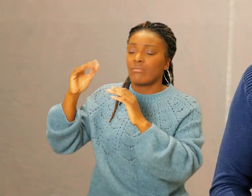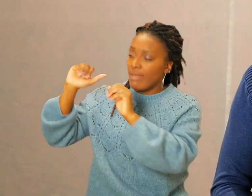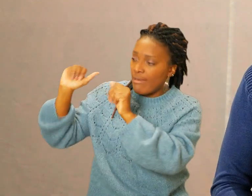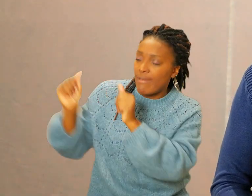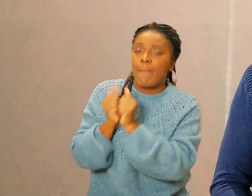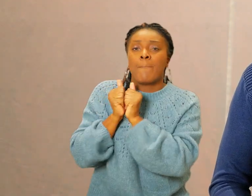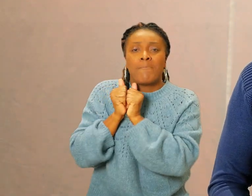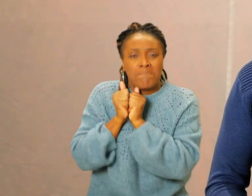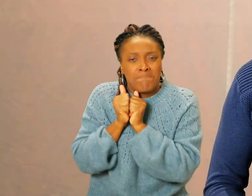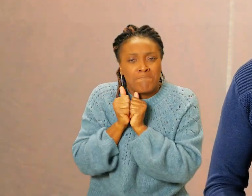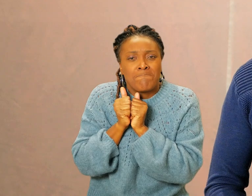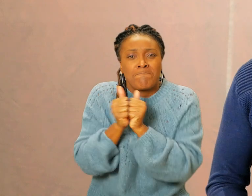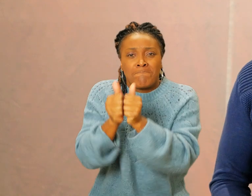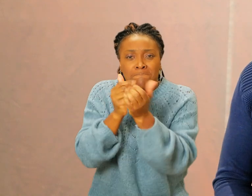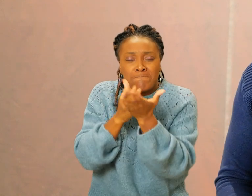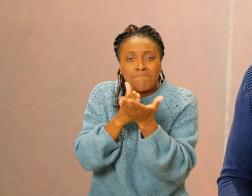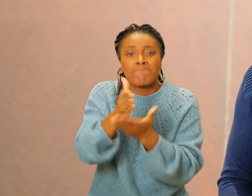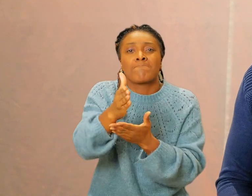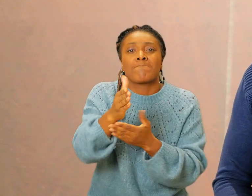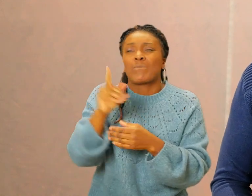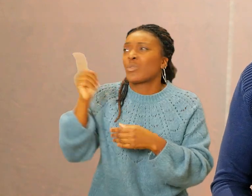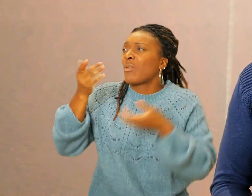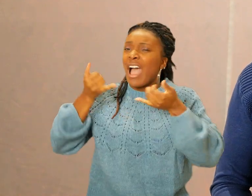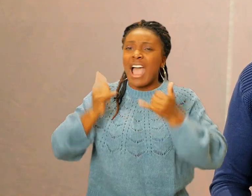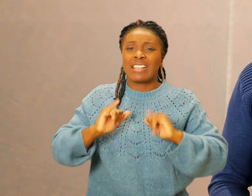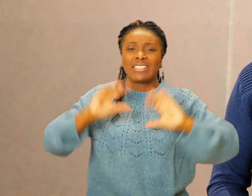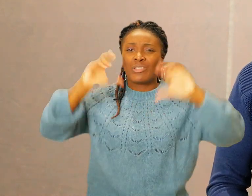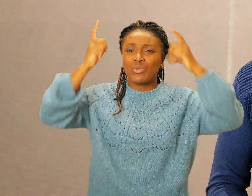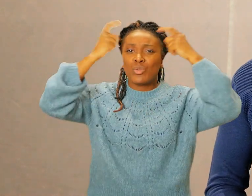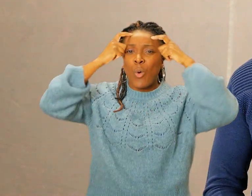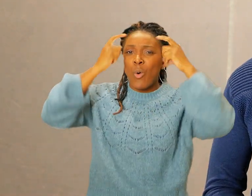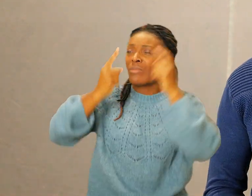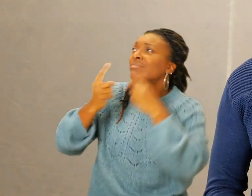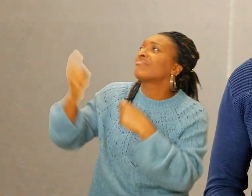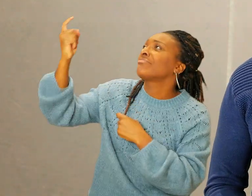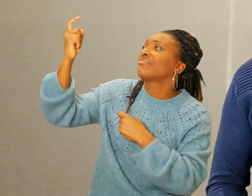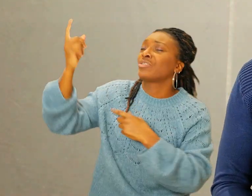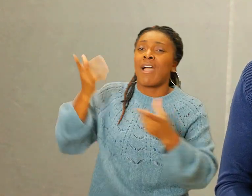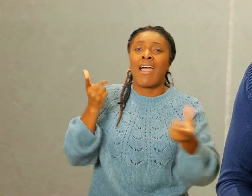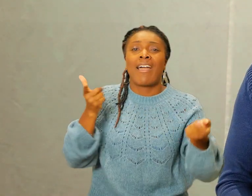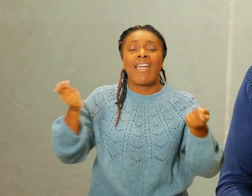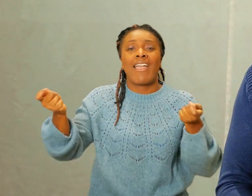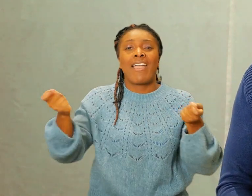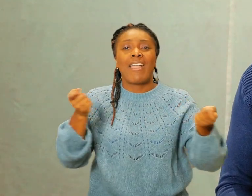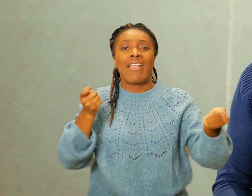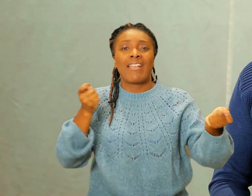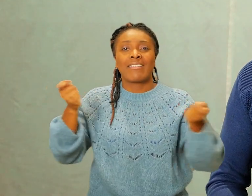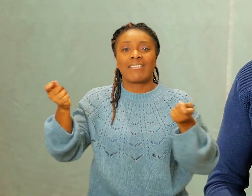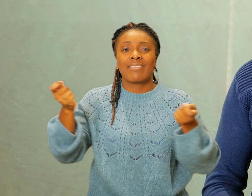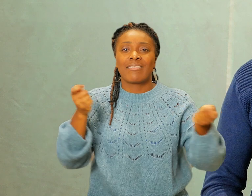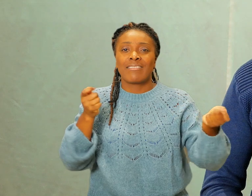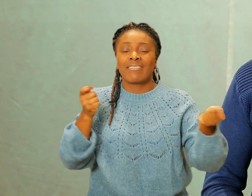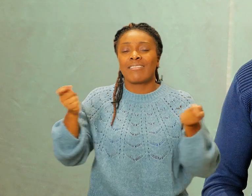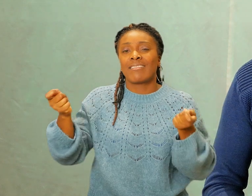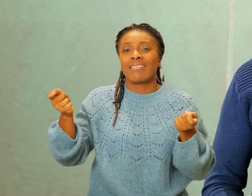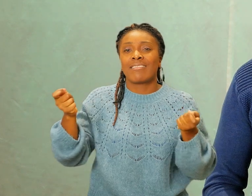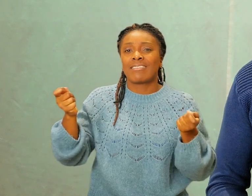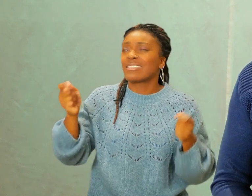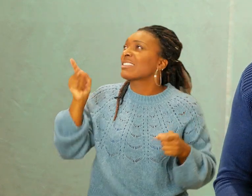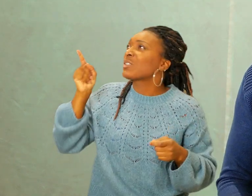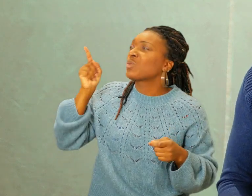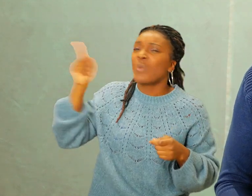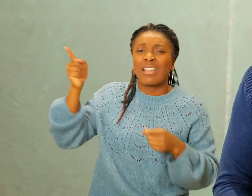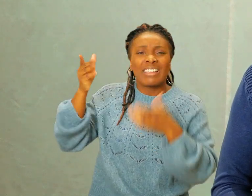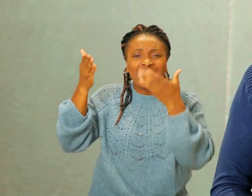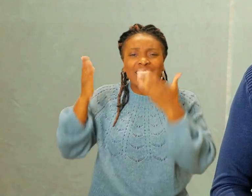avec toi. Seigneur, tu es assis sur le trône et tu règnes. Tu as dans ta main la clé de la mort et du séjour des morts. Et c'est